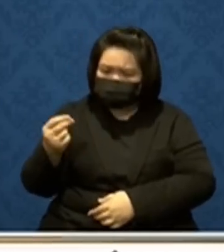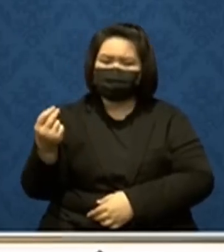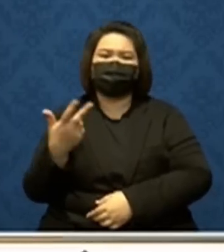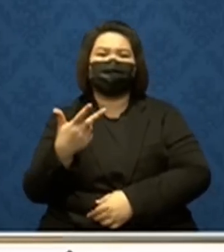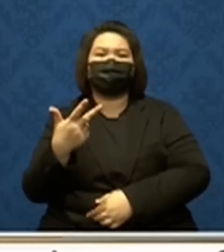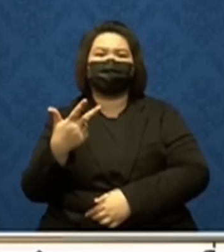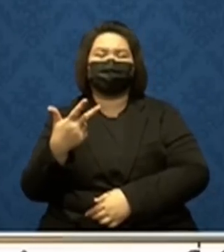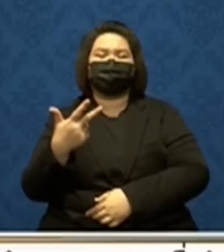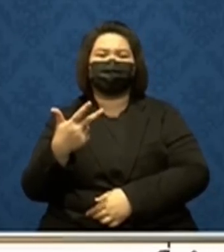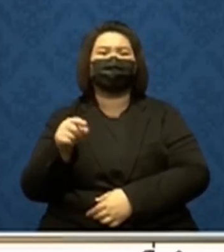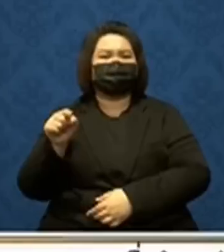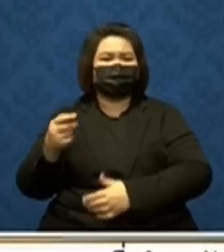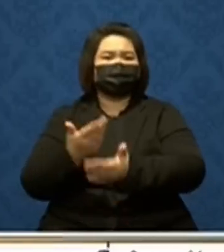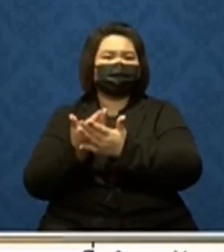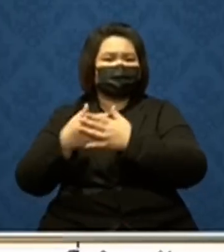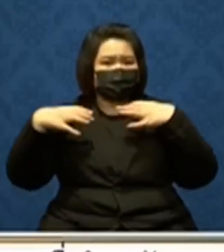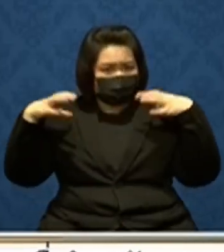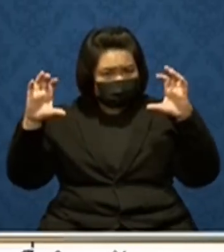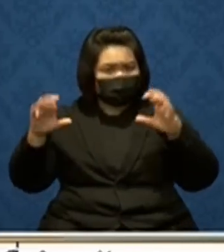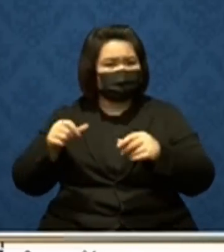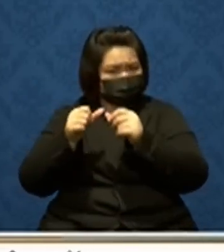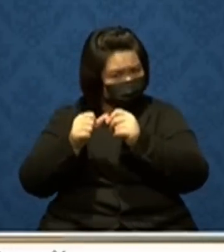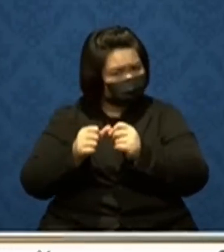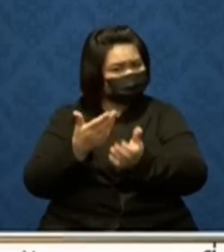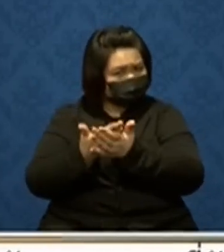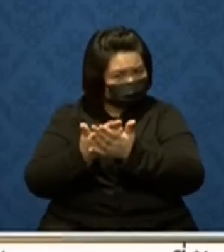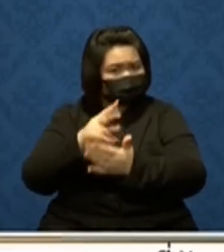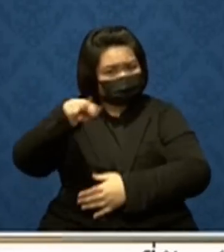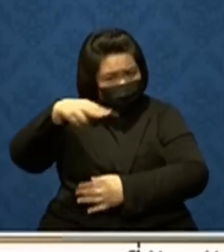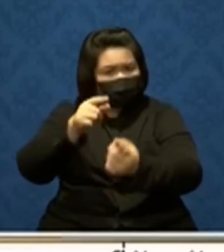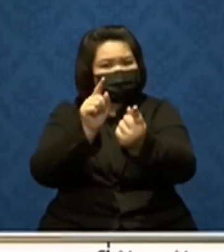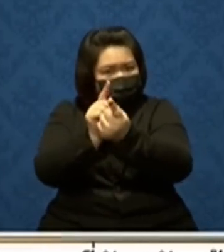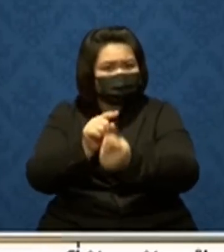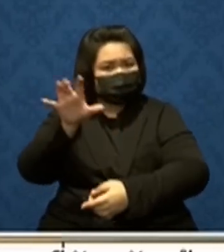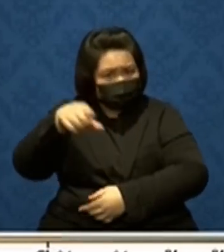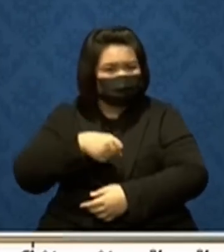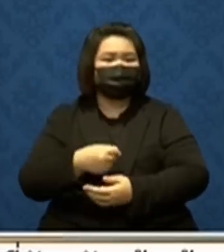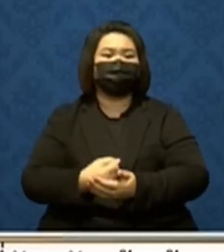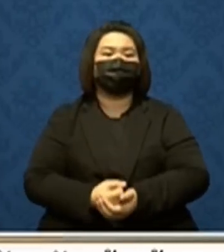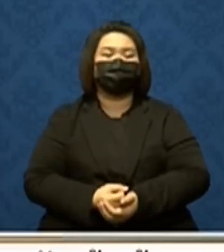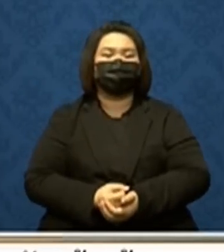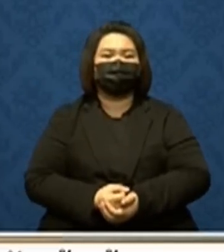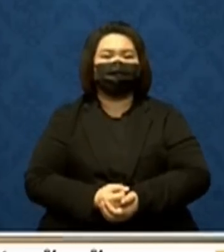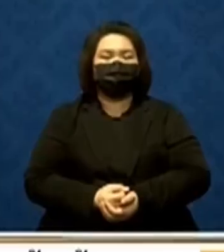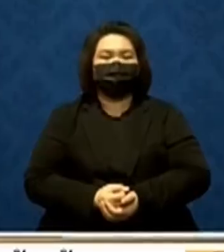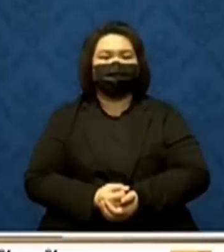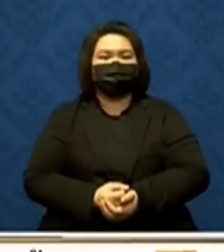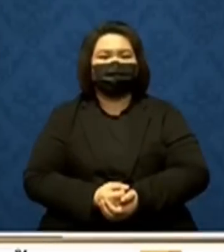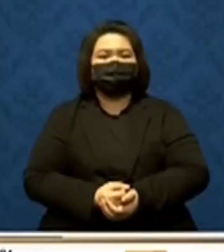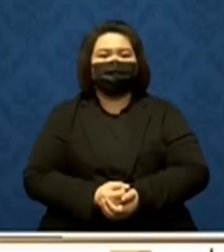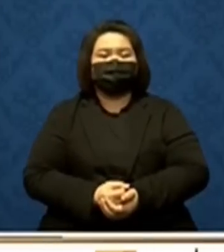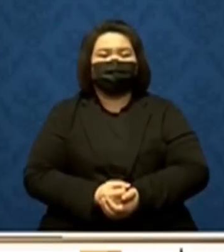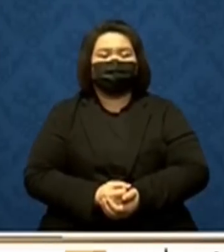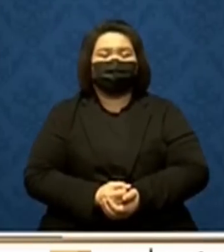ก้อนเพราะนี่คือเงินของรัฐตกน้ำไม่ไหลตกไฟไม่ไหม้ต้องไปตามเอาคืนมาให้กับธกสและแผ่นดิน